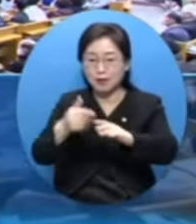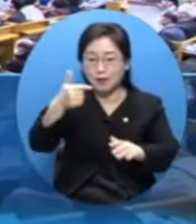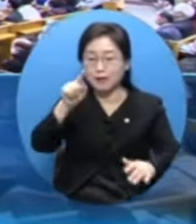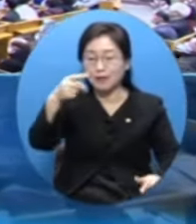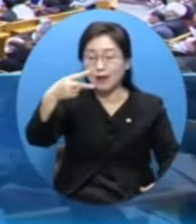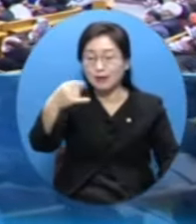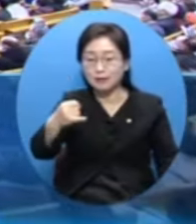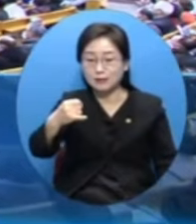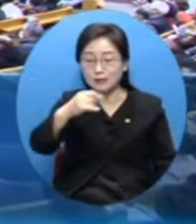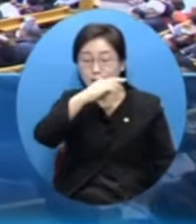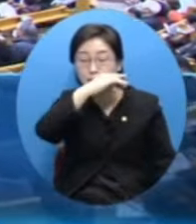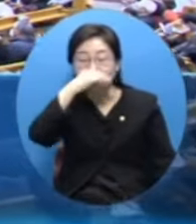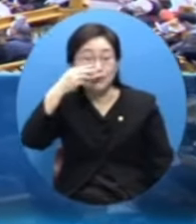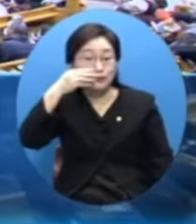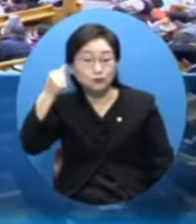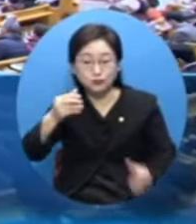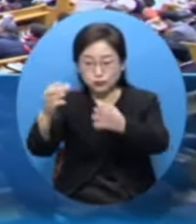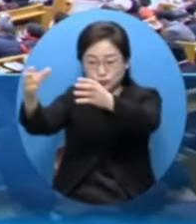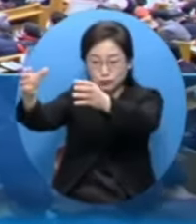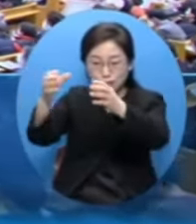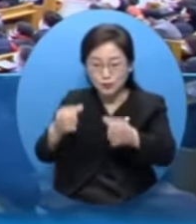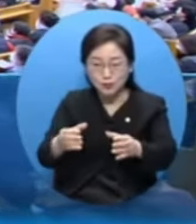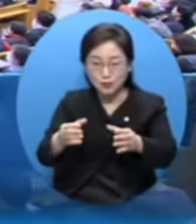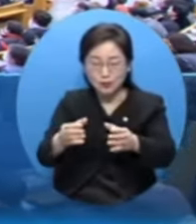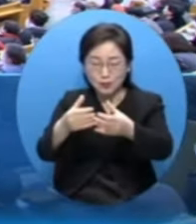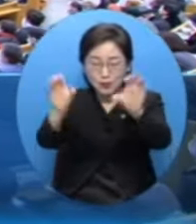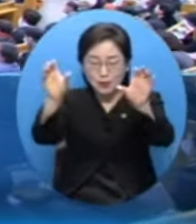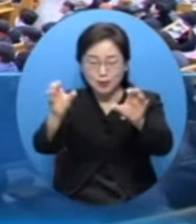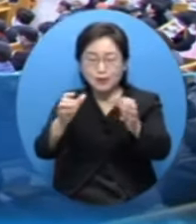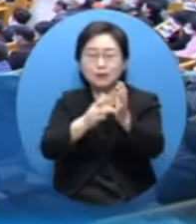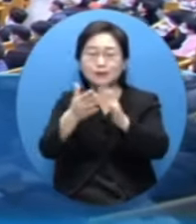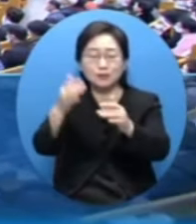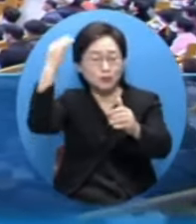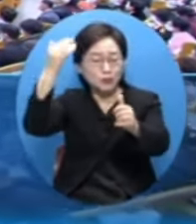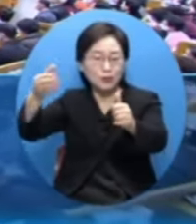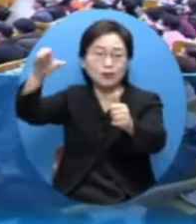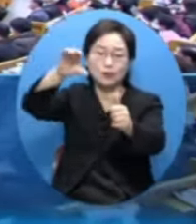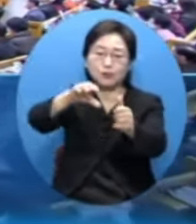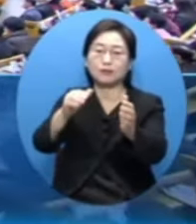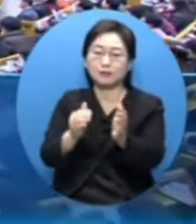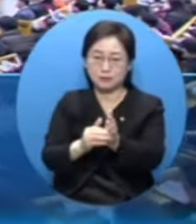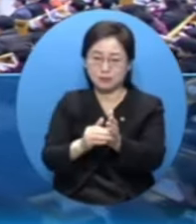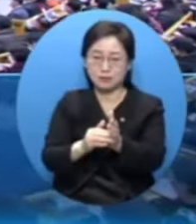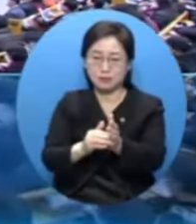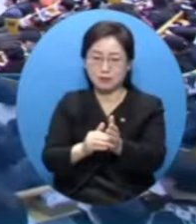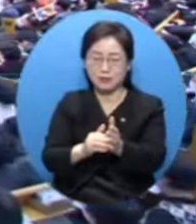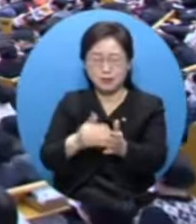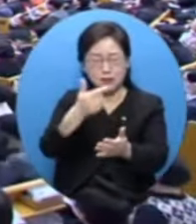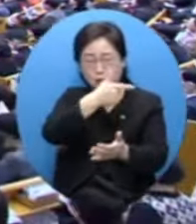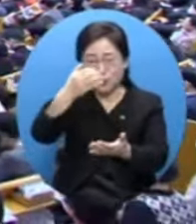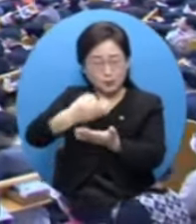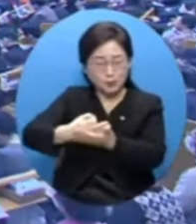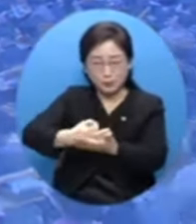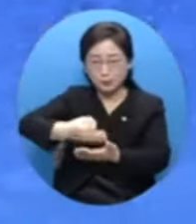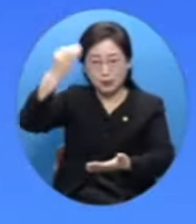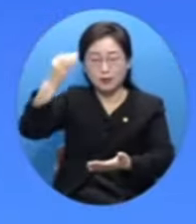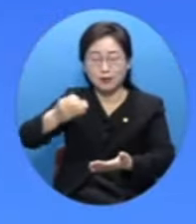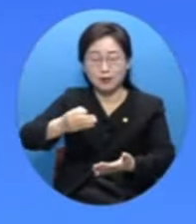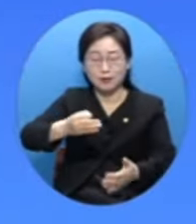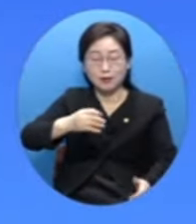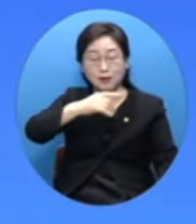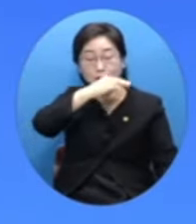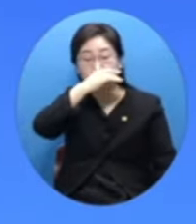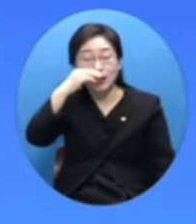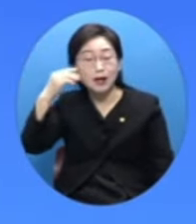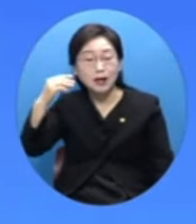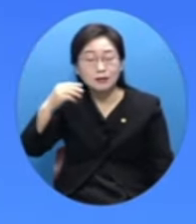가지고 와서 그 옥합을 깨뜨려 예수의 머리에 부으니 이렇게 성경은 말씀합니다. 아주 비싼 향유가 들은 옥합을 가져서